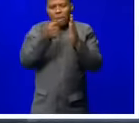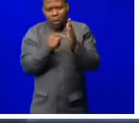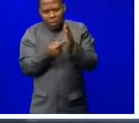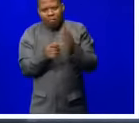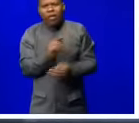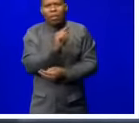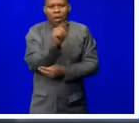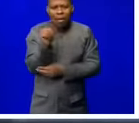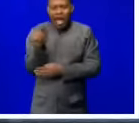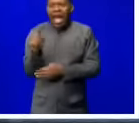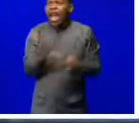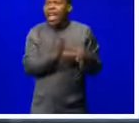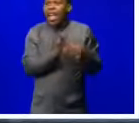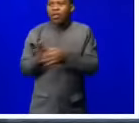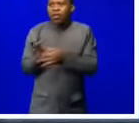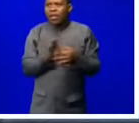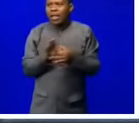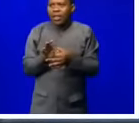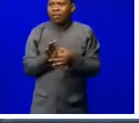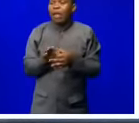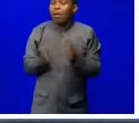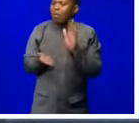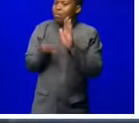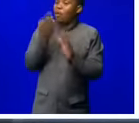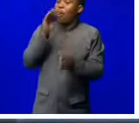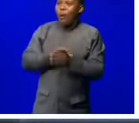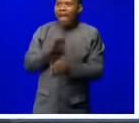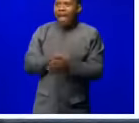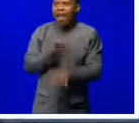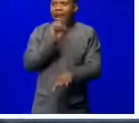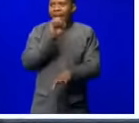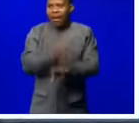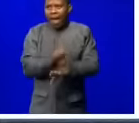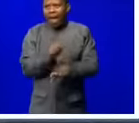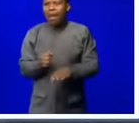e federation yefu abonakala angilanyukile kakhulu